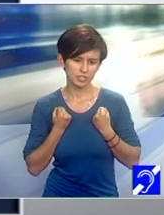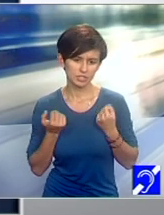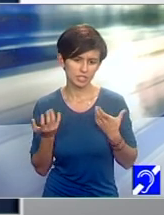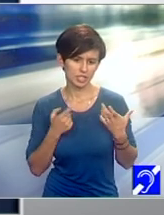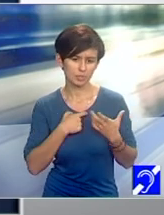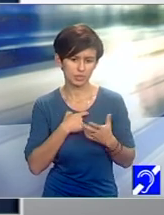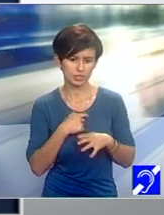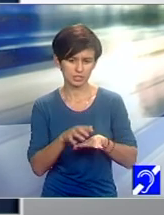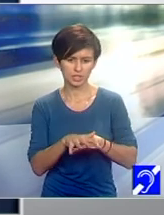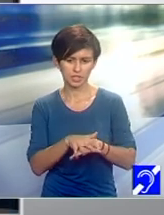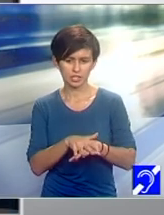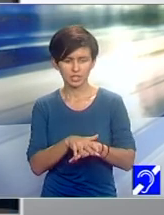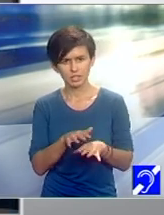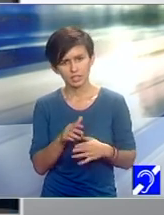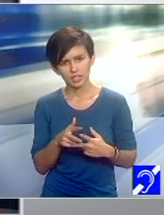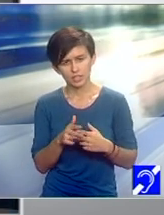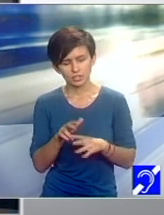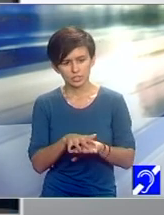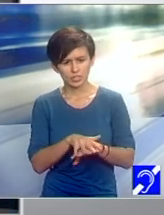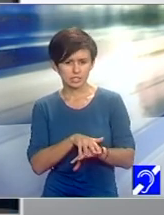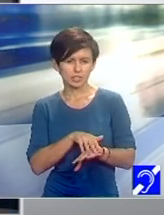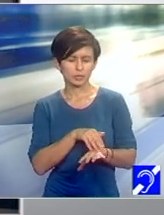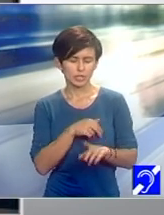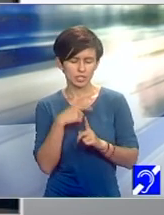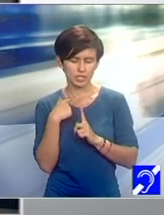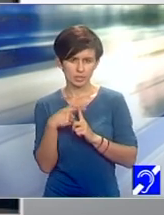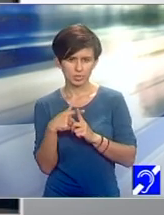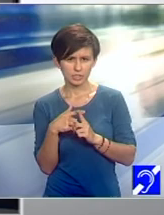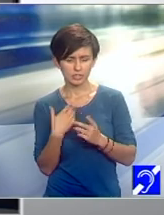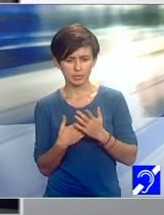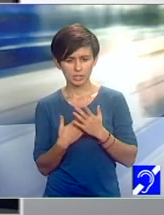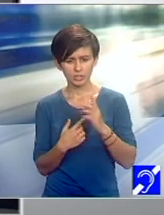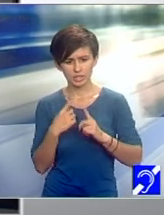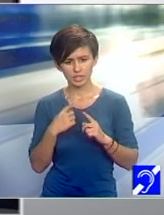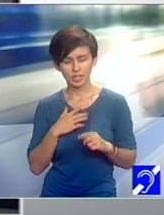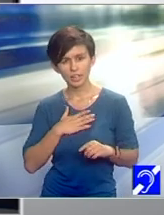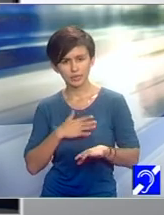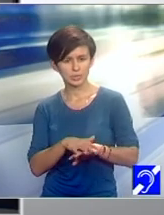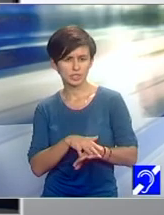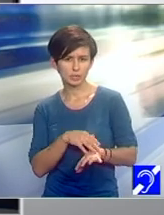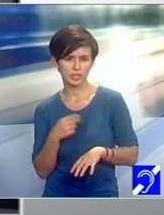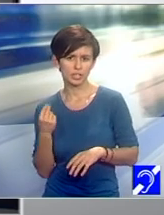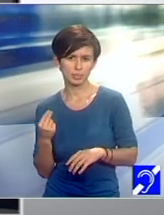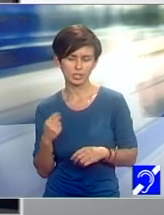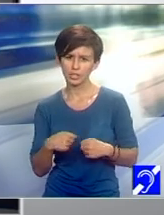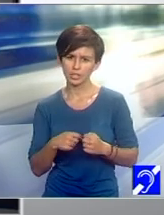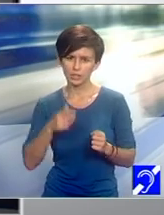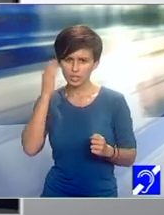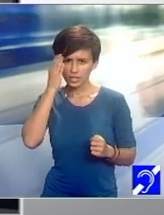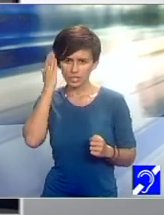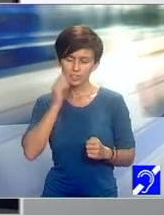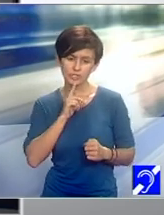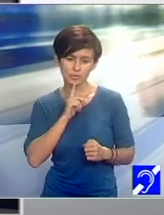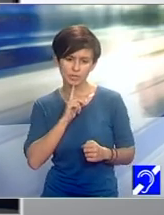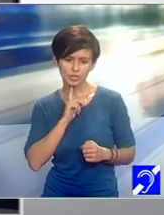că atunci când avem o trăire pozitivă, toate lucrurile înconjurătoare le învățăm mult mai ușor. Și asta este un punct important pentru modul